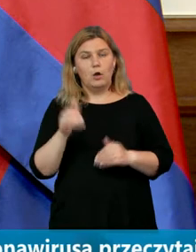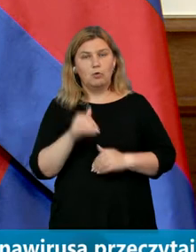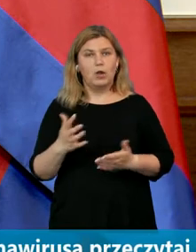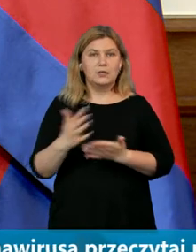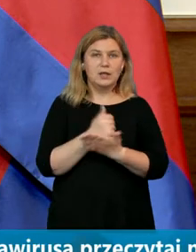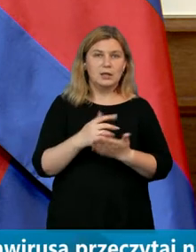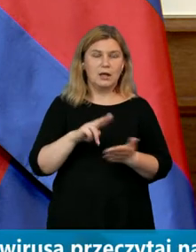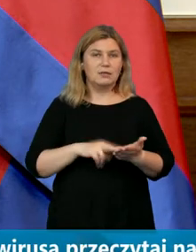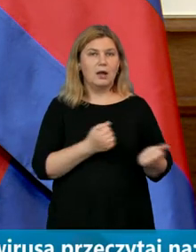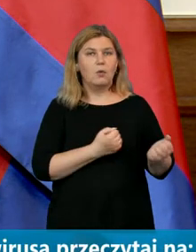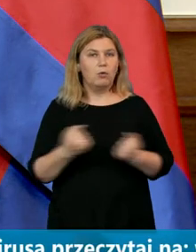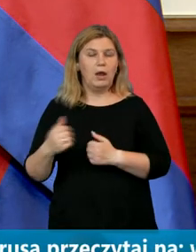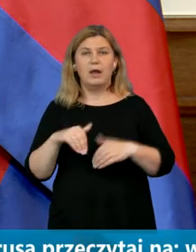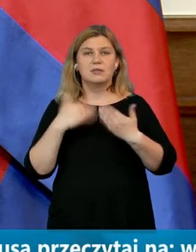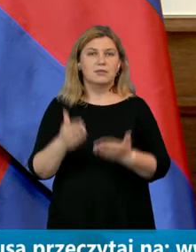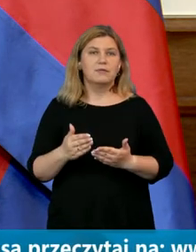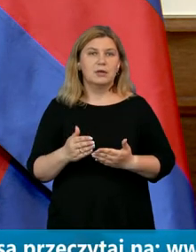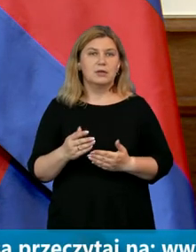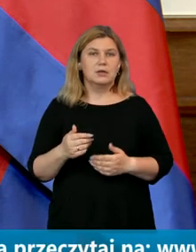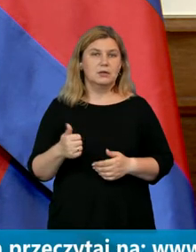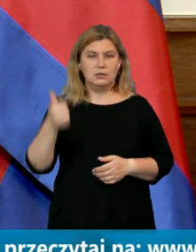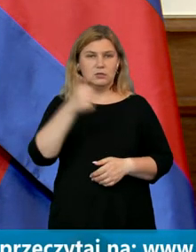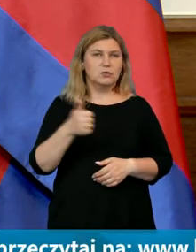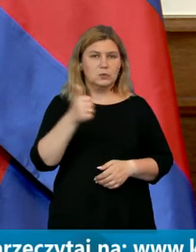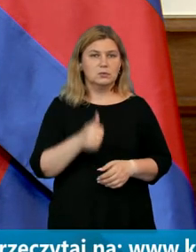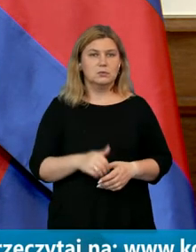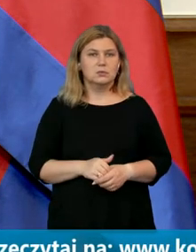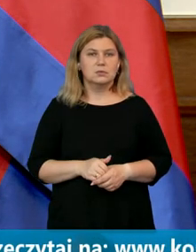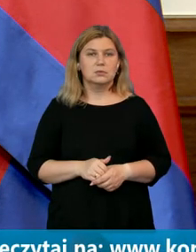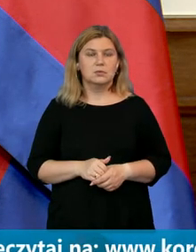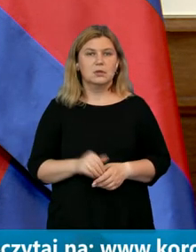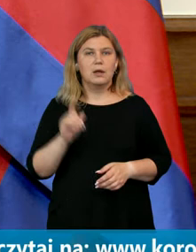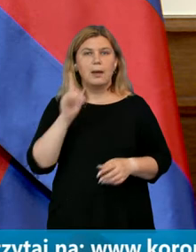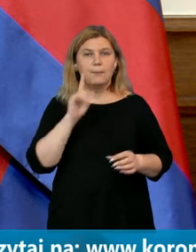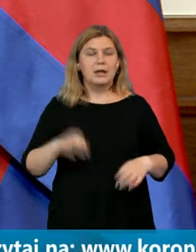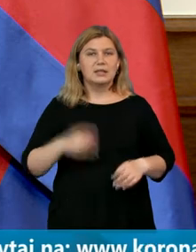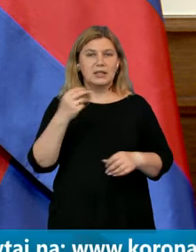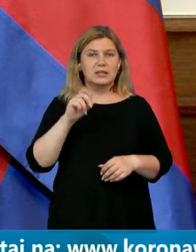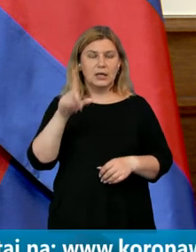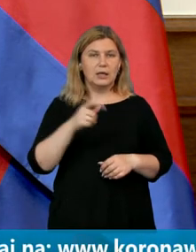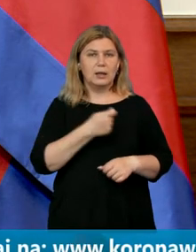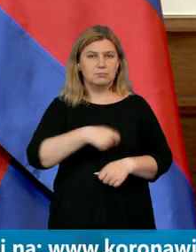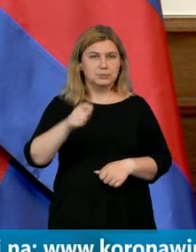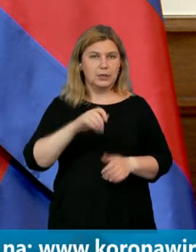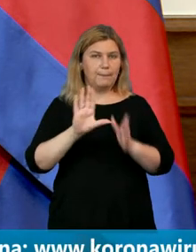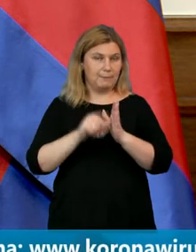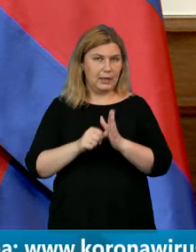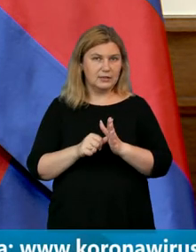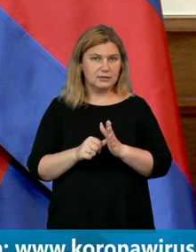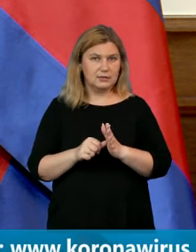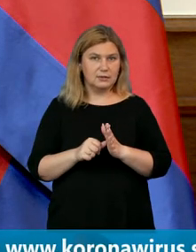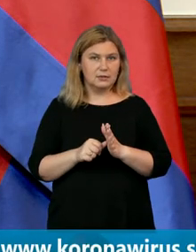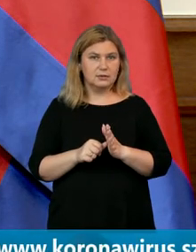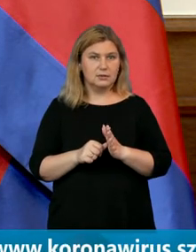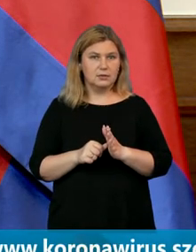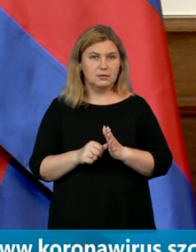na ich utrzymanie i oddawać za przysłowiową złotówkę? Panie Danielu, turniej PKO Open jest turniejem miejskim,